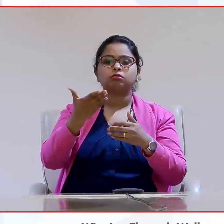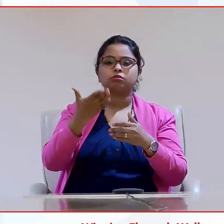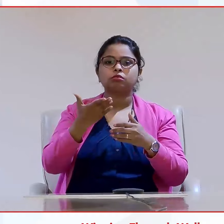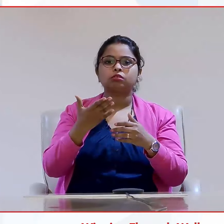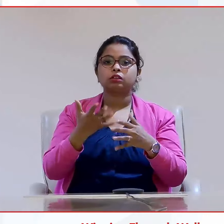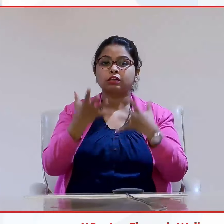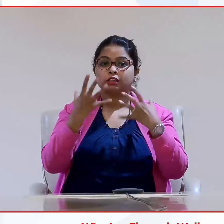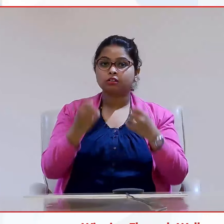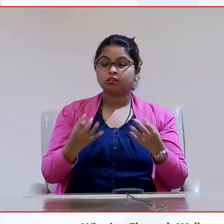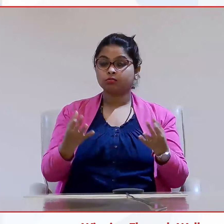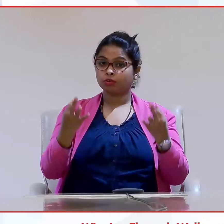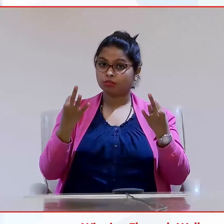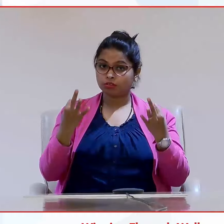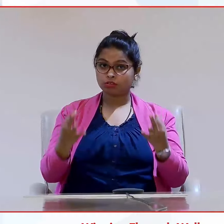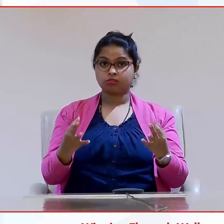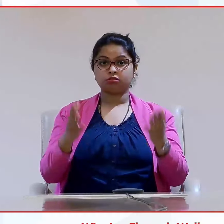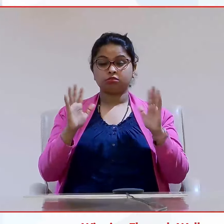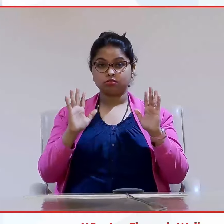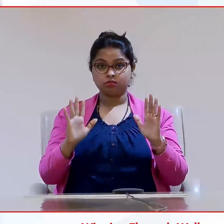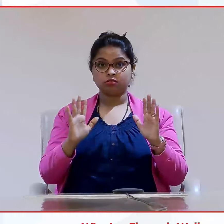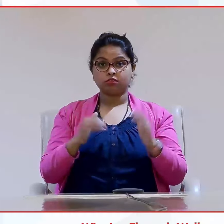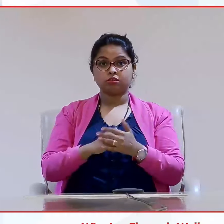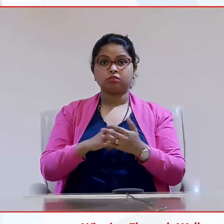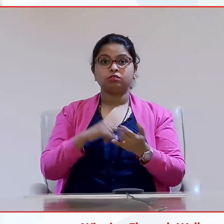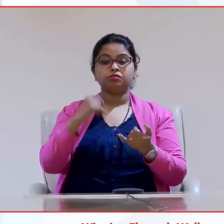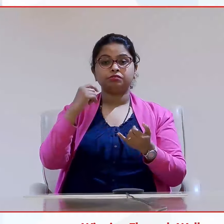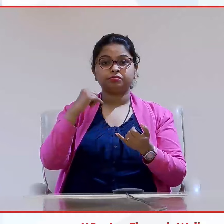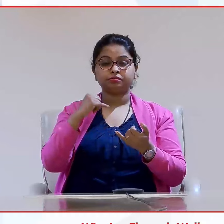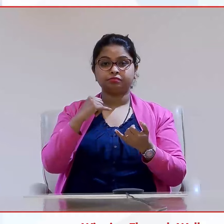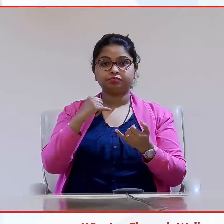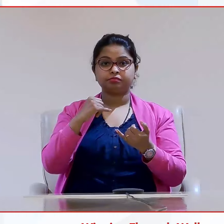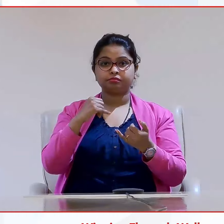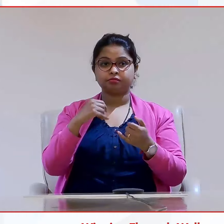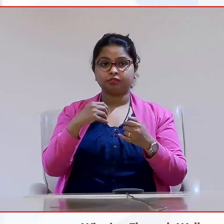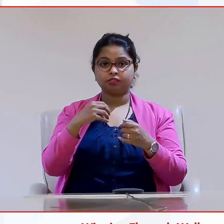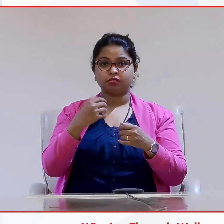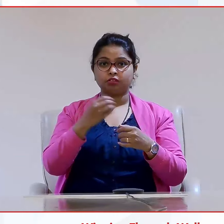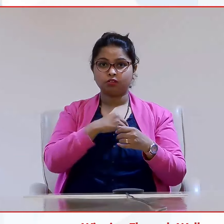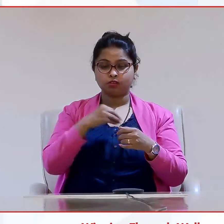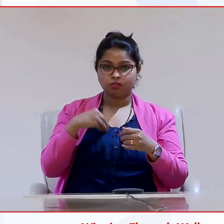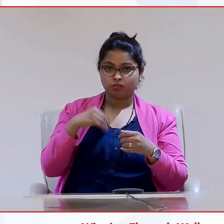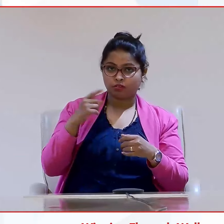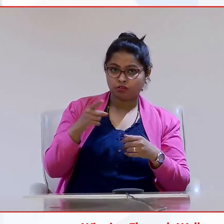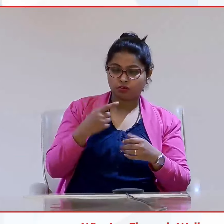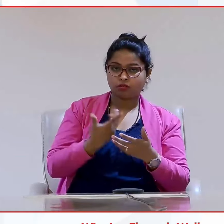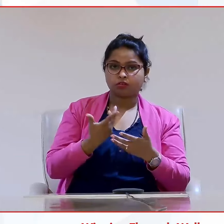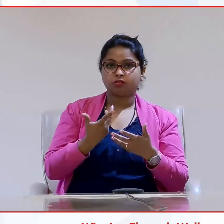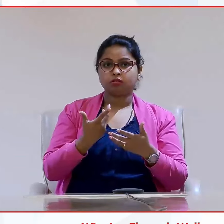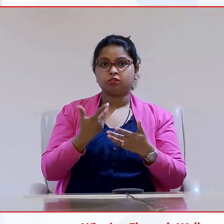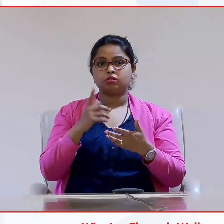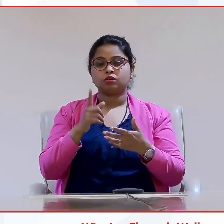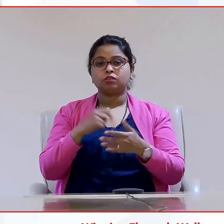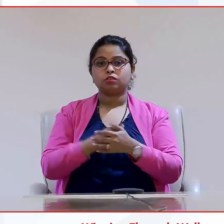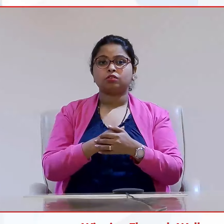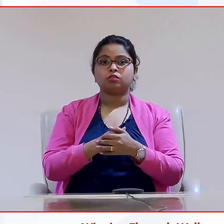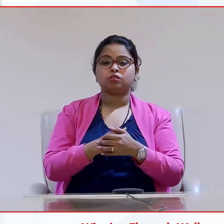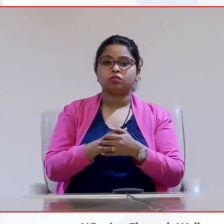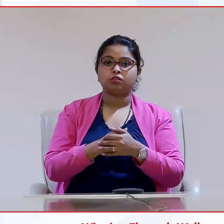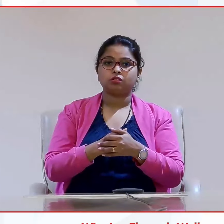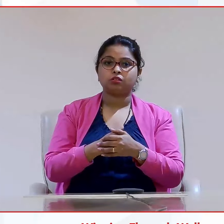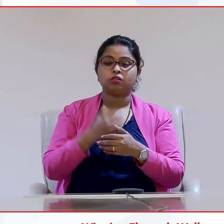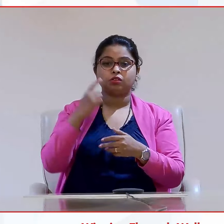रिक्वायर्स मेडिकेशन, नॉट जस्ट साइकोथेरेपी और एनी ऑफ दीज थिंग्स आई मेंशन. एंड देन प्लीज रीच आउट फॉर दैट इफ